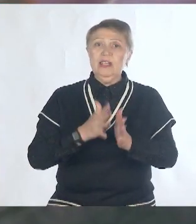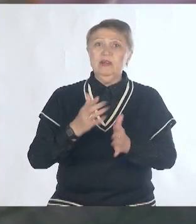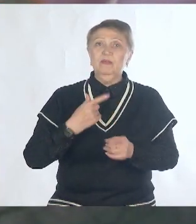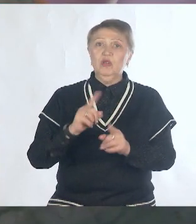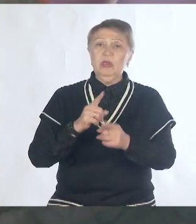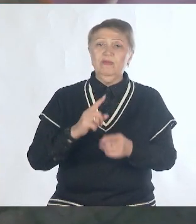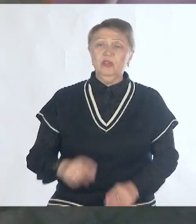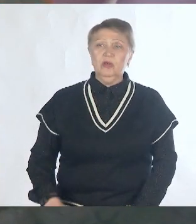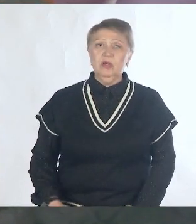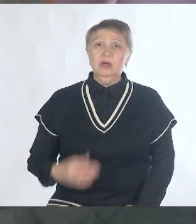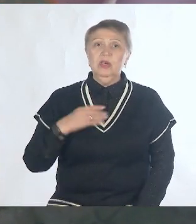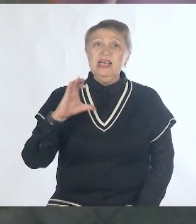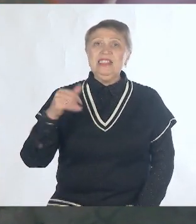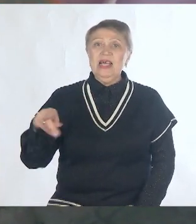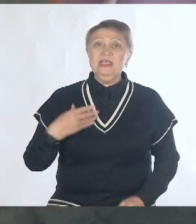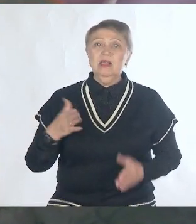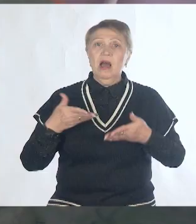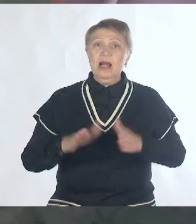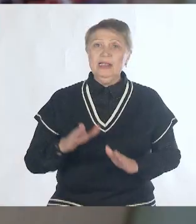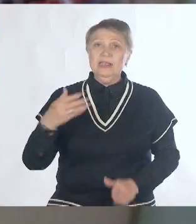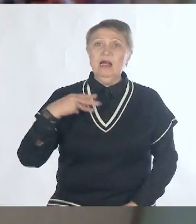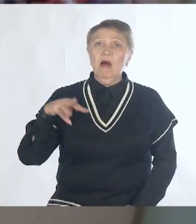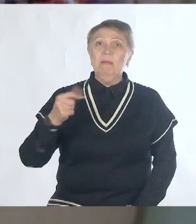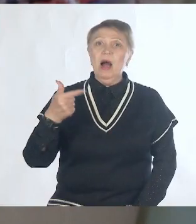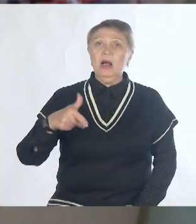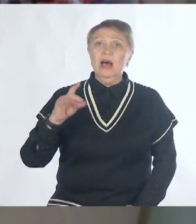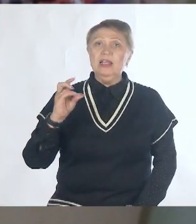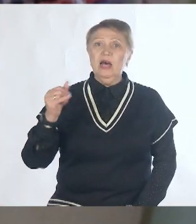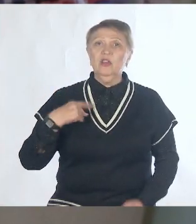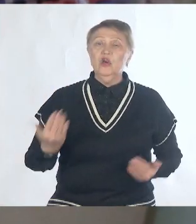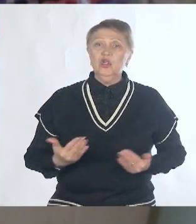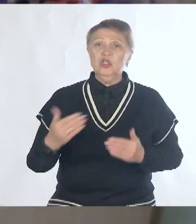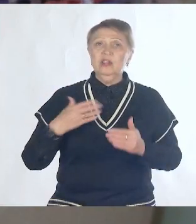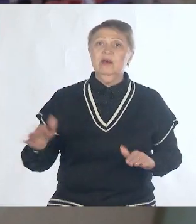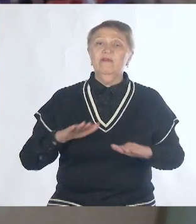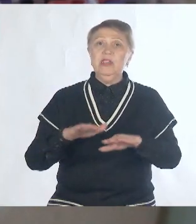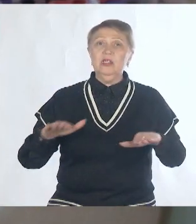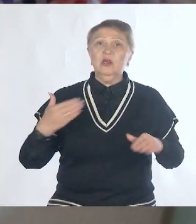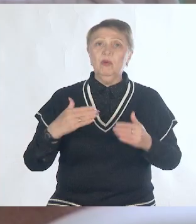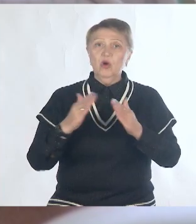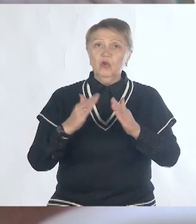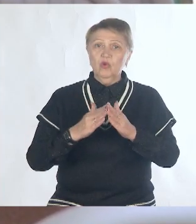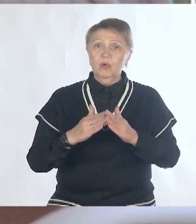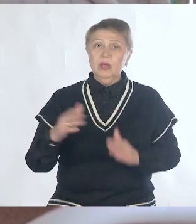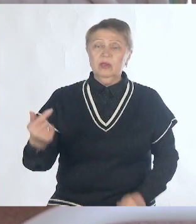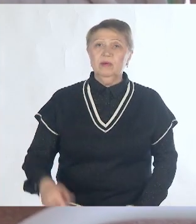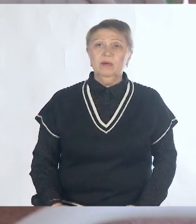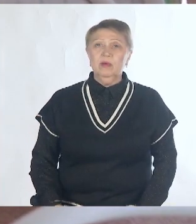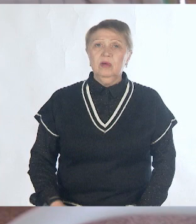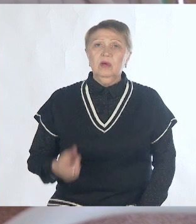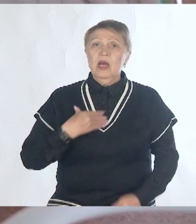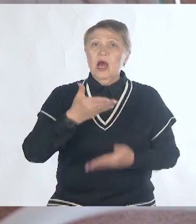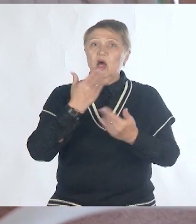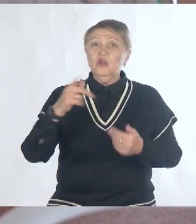таз родился в магадане пожилом в детском доме он является сиротой в городе магадане и нет